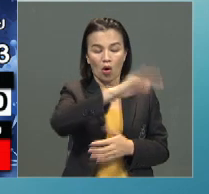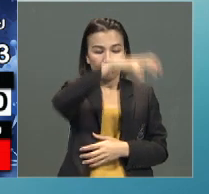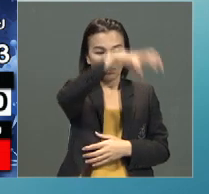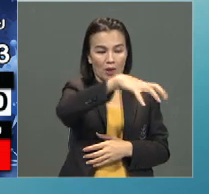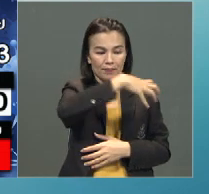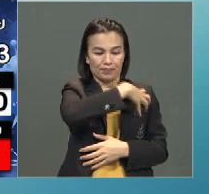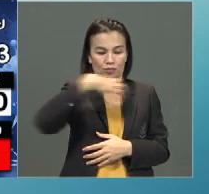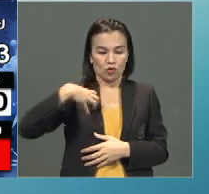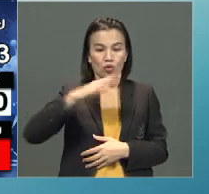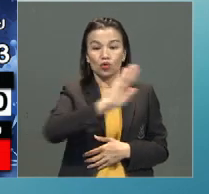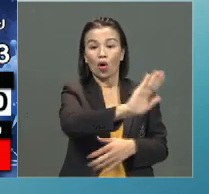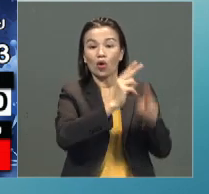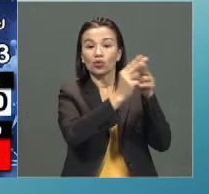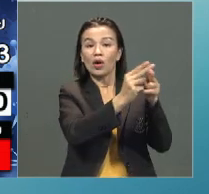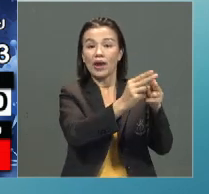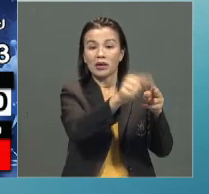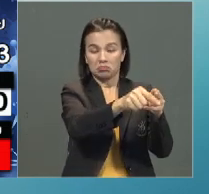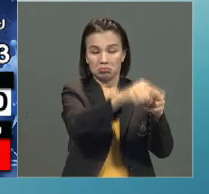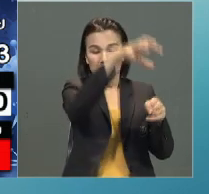ออกมาเสร็จแล้วลมให้เกียรติซึ่งกันและกันนะครับท่านมาเสร็จละท่านก็ก็ให้ท่านได้อยู่ในสถานทูตท่านถือเป็นการกัดพื้นที่กับบริเวณเป็นเซลล์quarantine